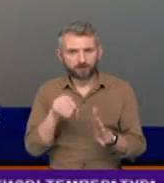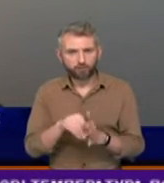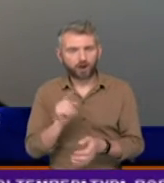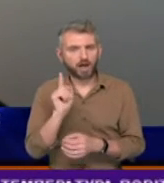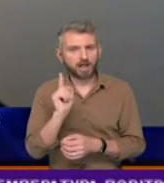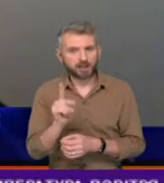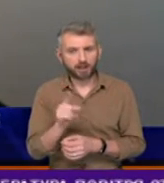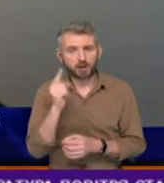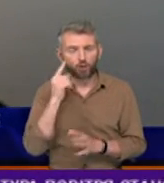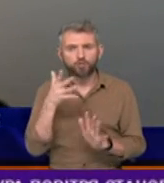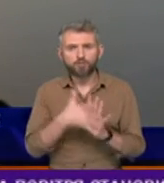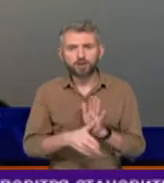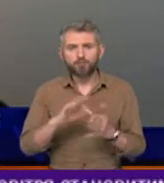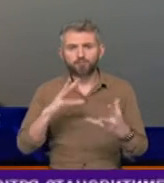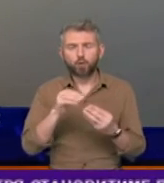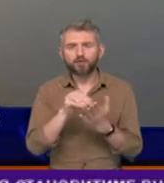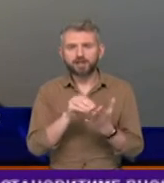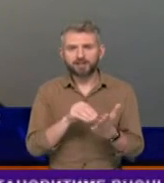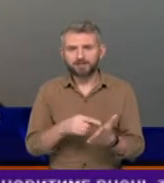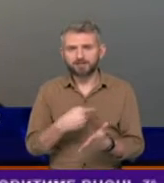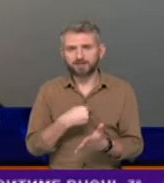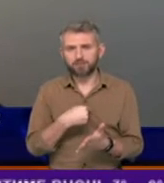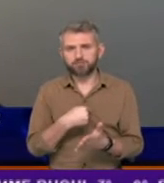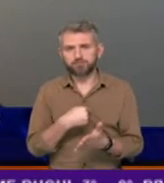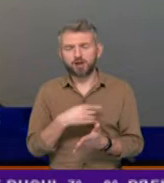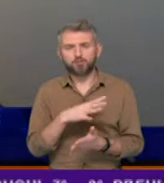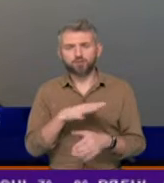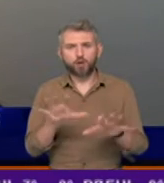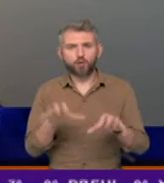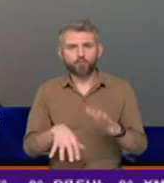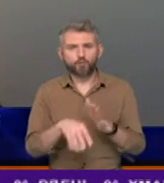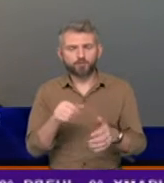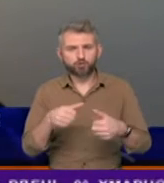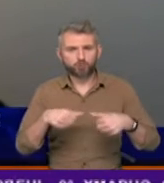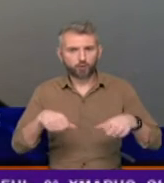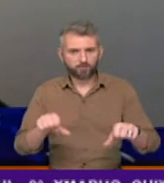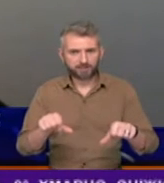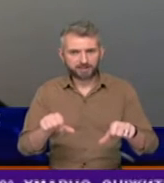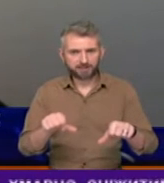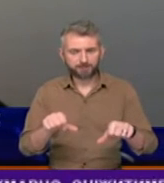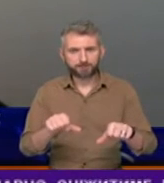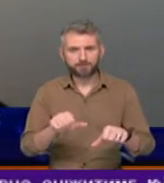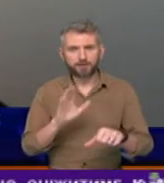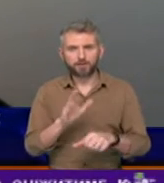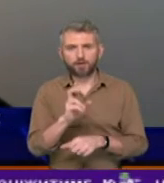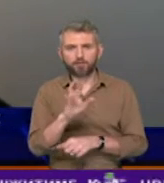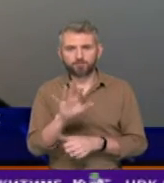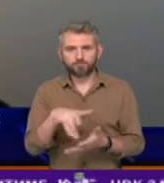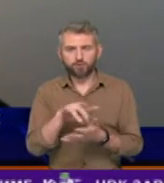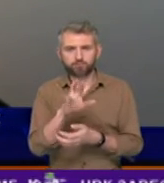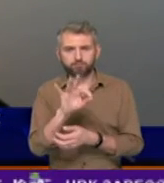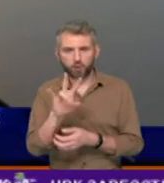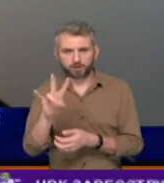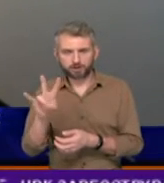але, розумієте, по статистиці, я була головою виборчої комісії в Боні